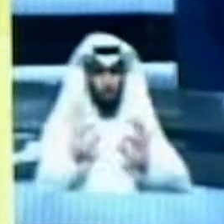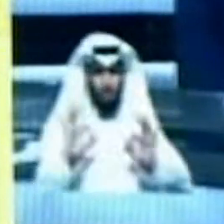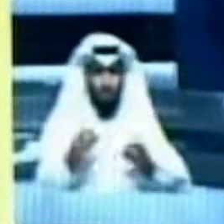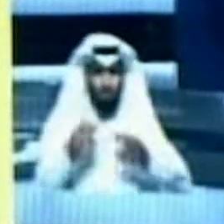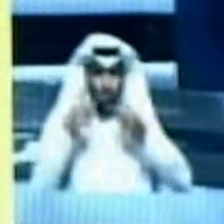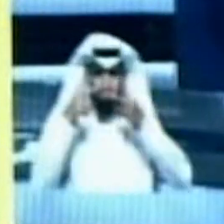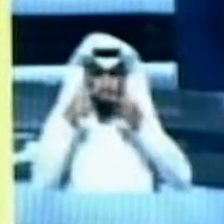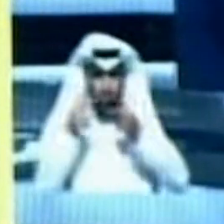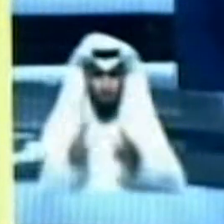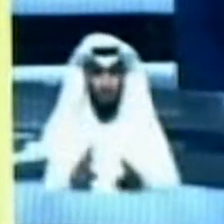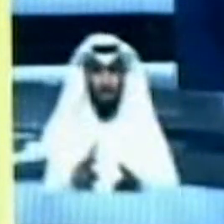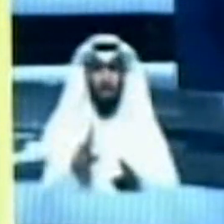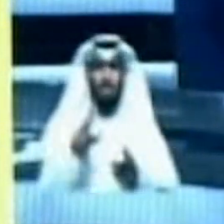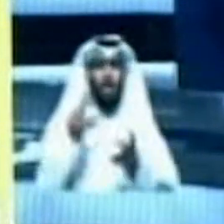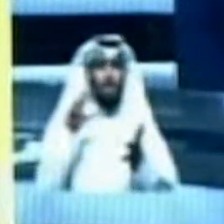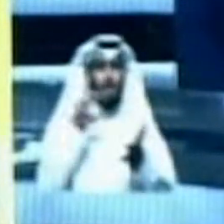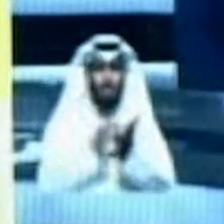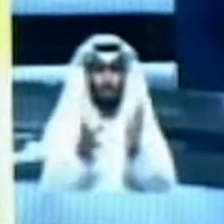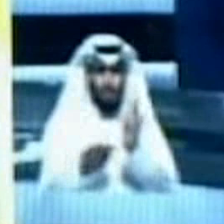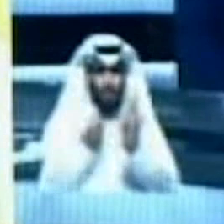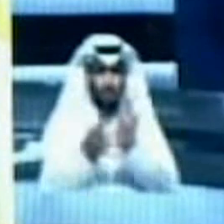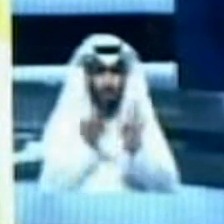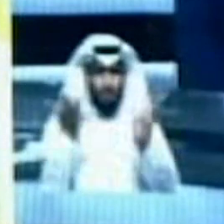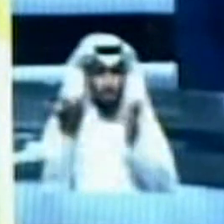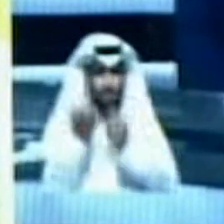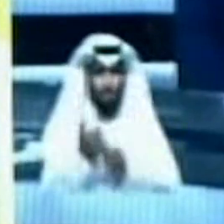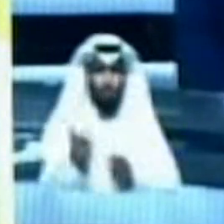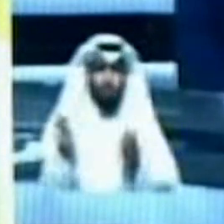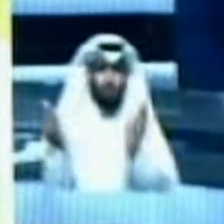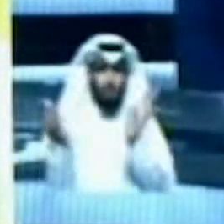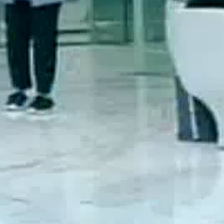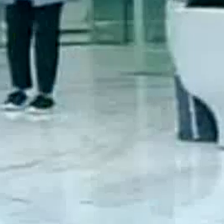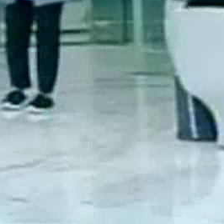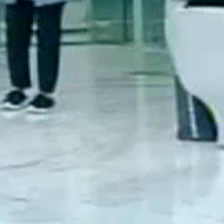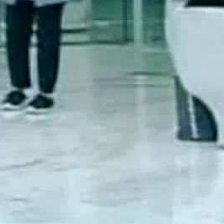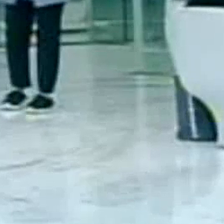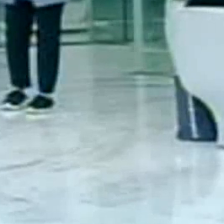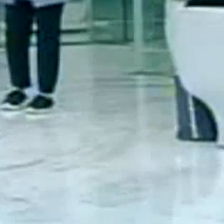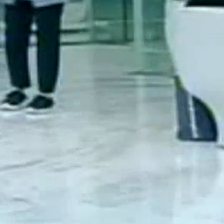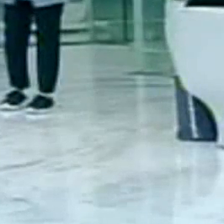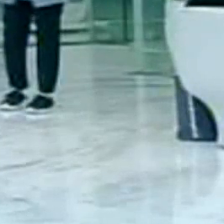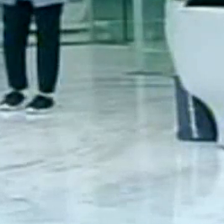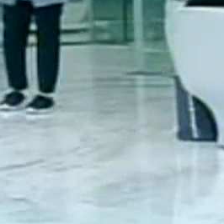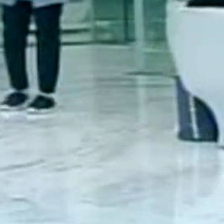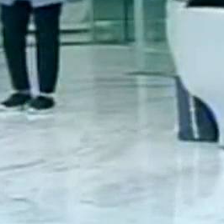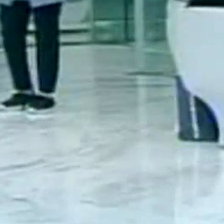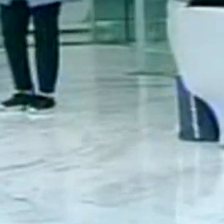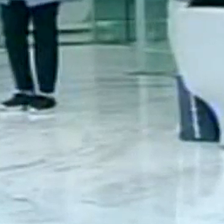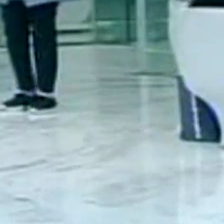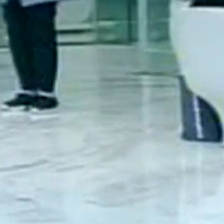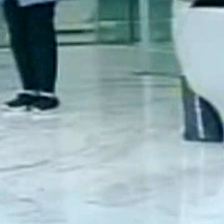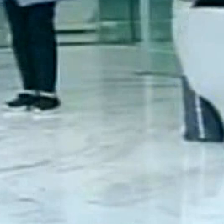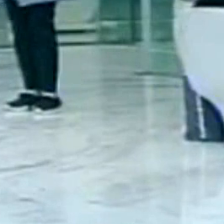الإعلام وإعلام المستقبل وسوف يدير هذا الحوار أيضا الزميل الإعلامي أحمد الفضلي.